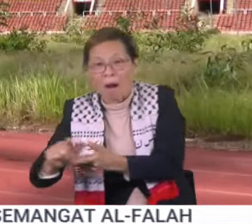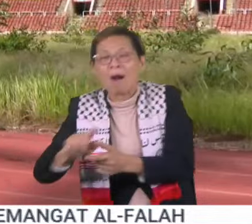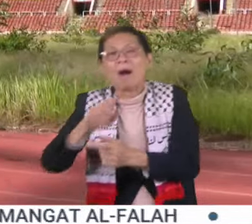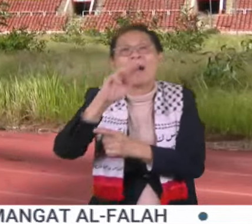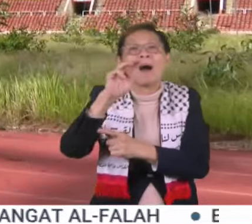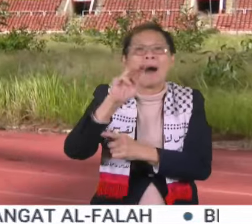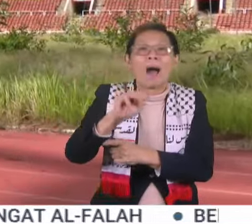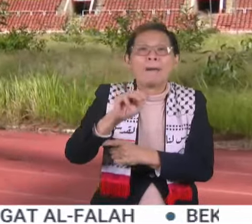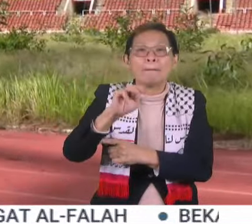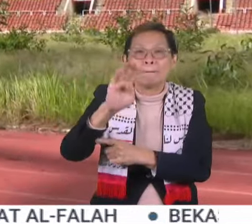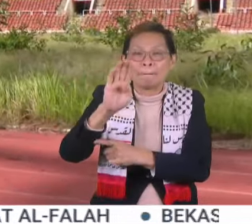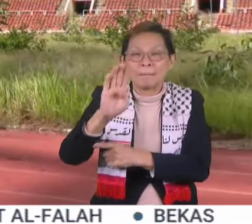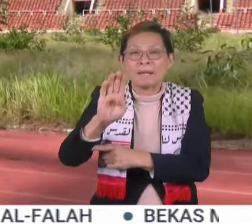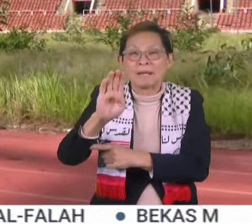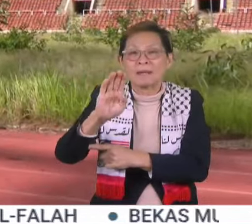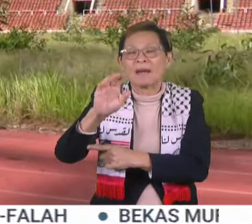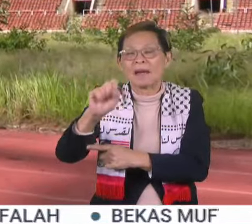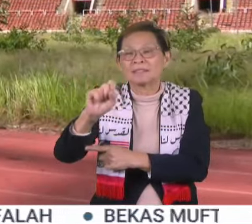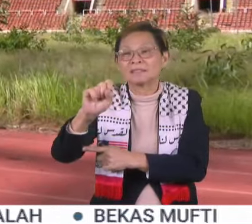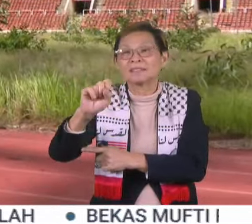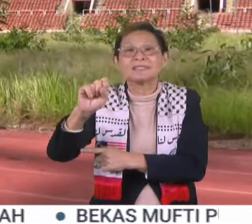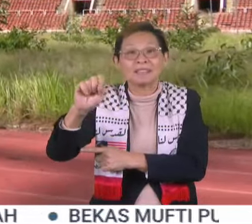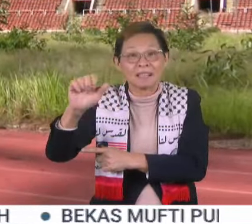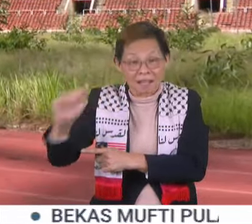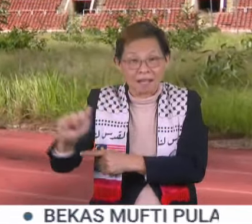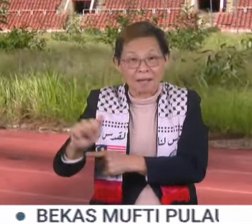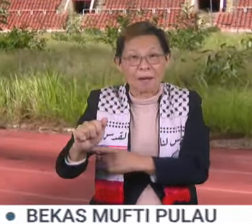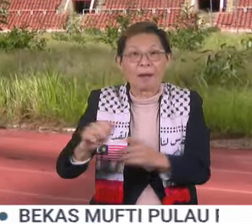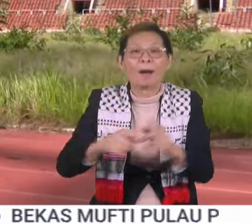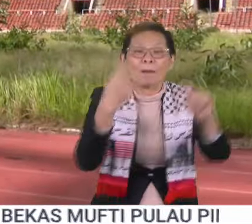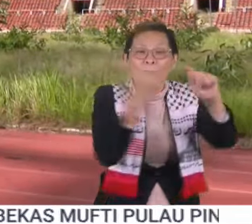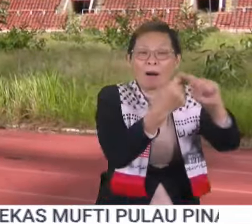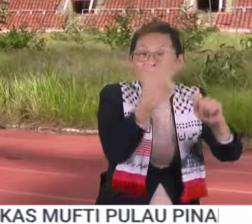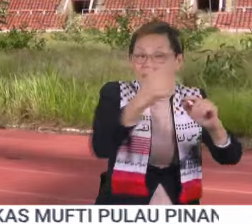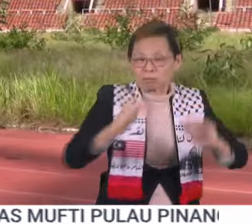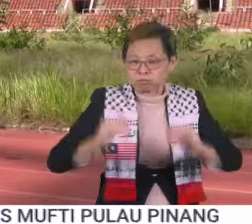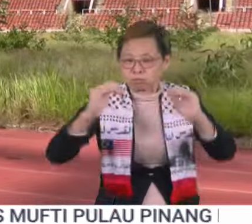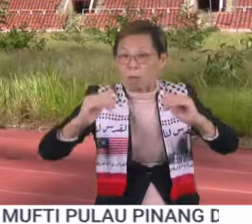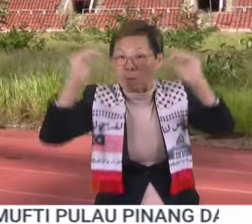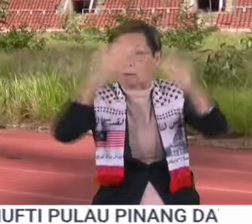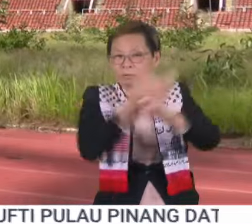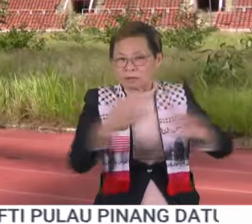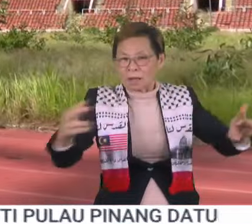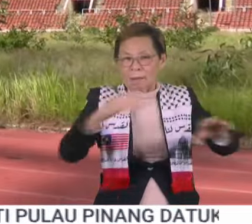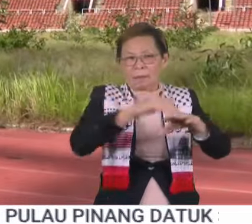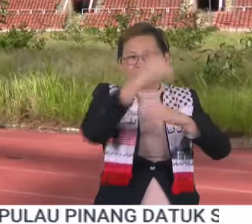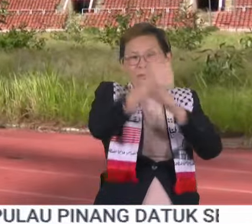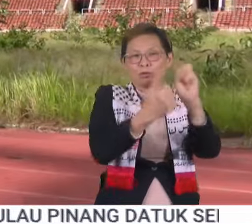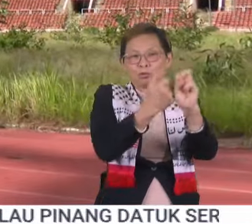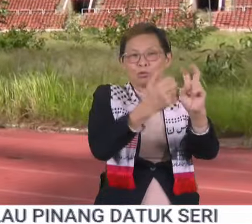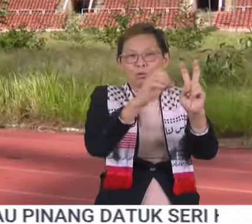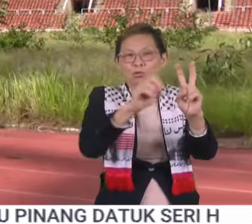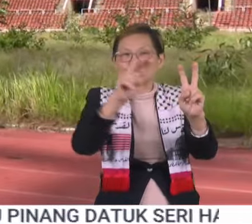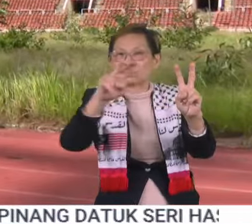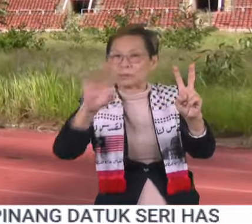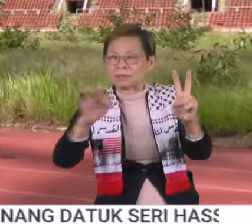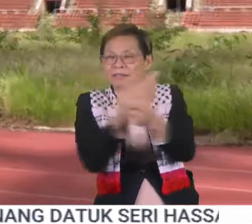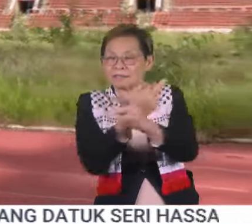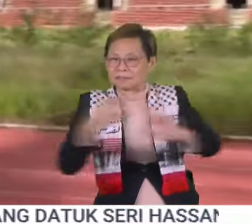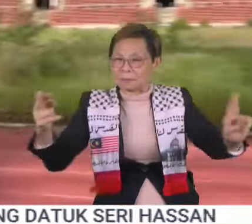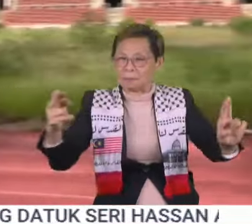Majlis Bandaraya Shah Alam MBSA. Pembangunan itu membabitkan tiga fasa dan dijangka siap pada 2029.